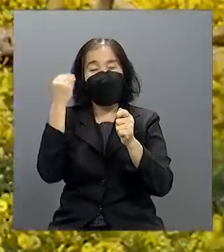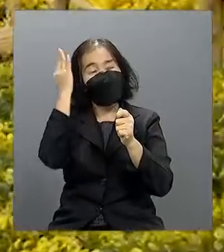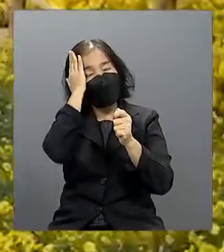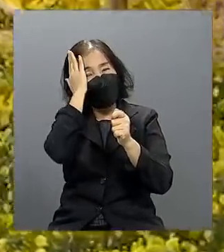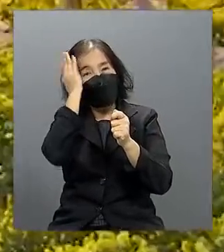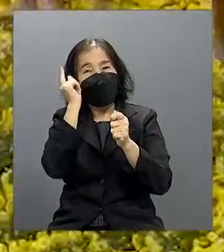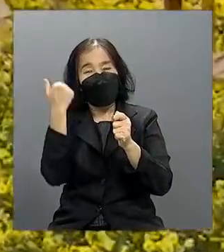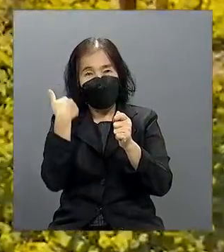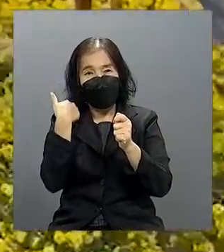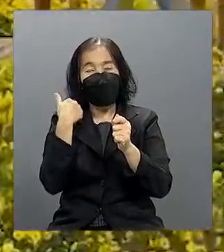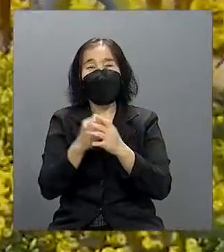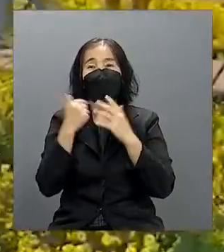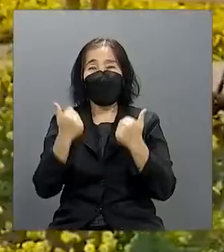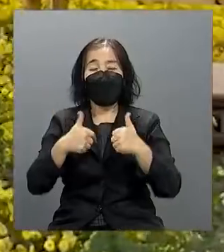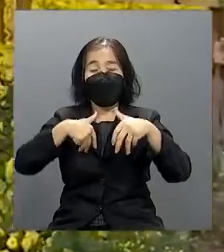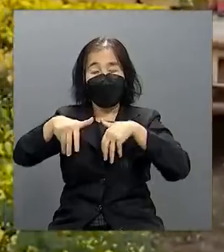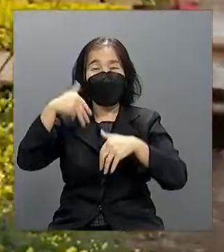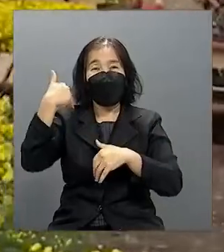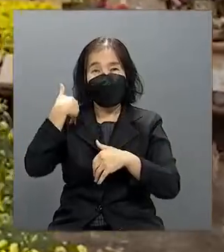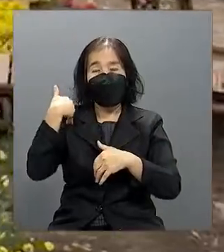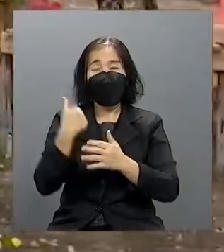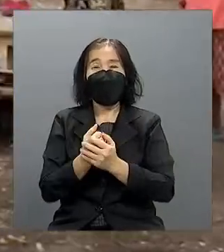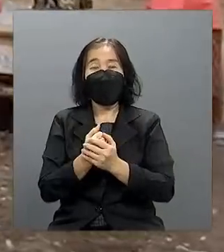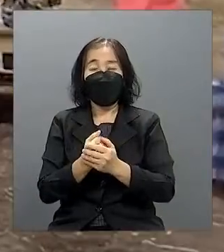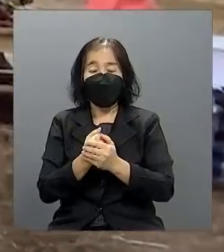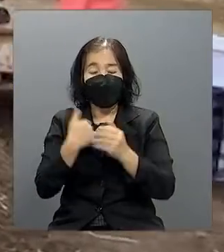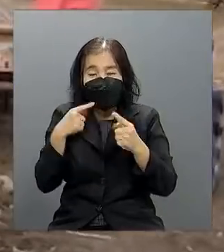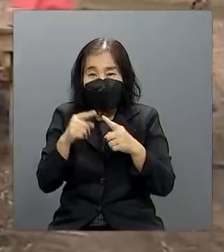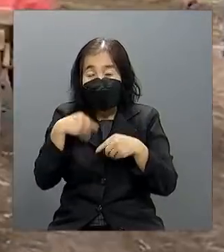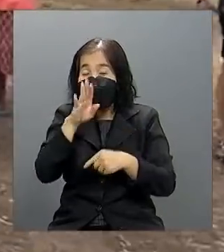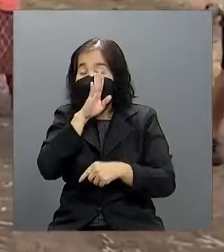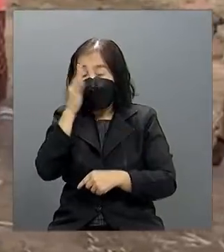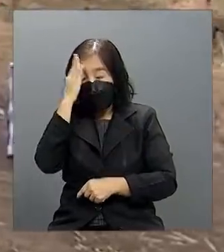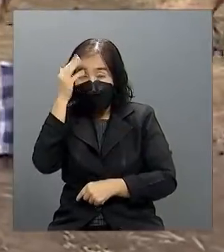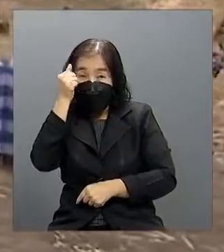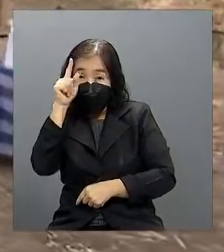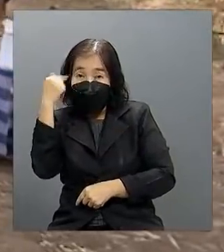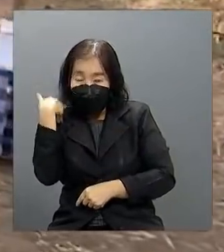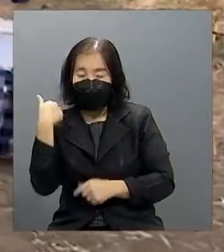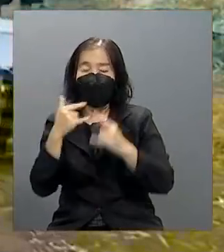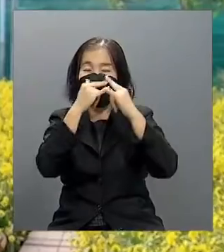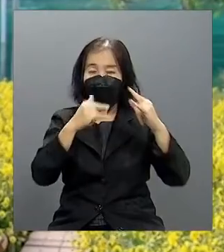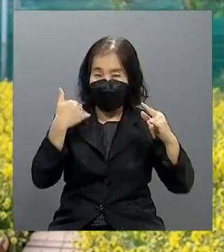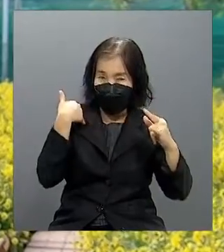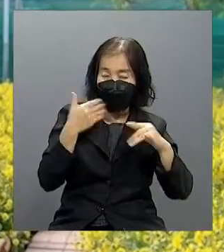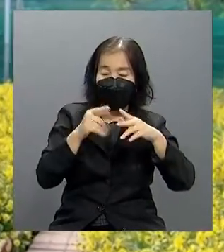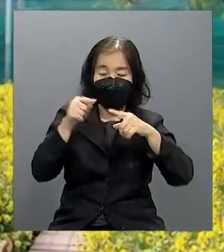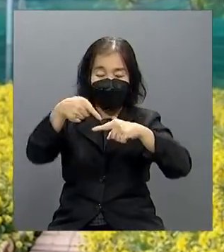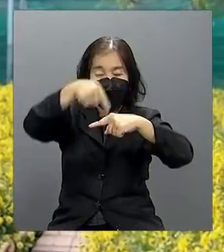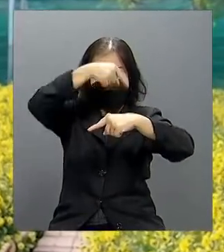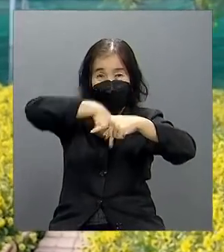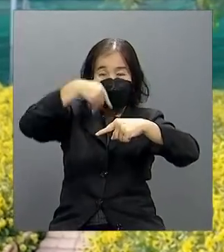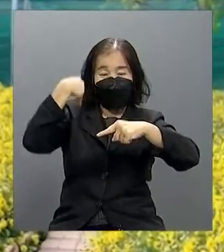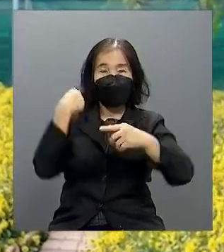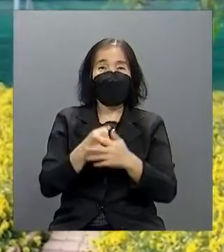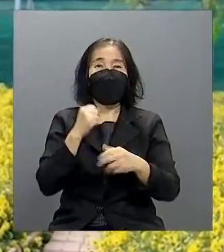างชุมชนนี่เขามีพื้นที่การตั้งแคมป์พักค้างคืนนะคะมีกิจกรรมกางเต็นท์ฟังดนตรีตักบาตรยามเช้าท่ามกล